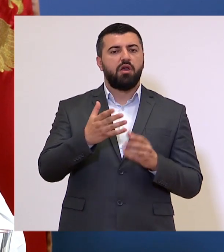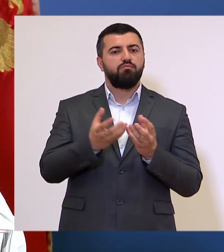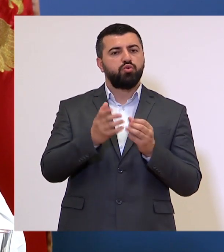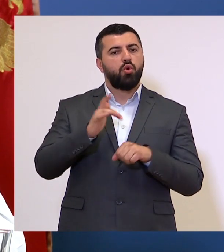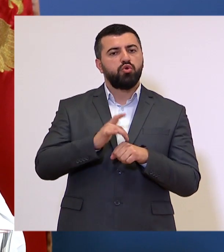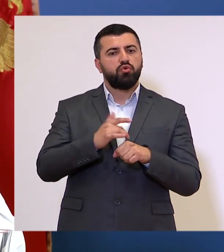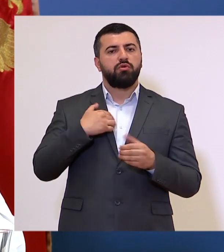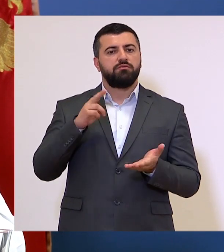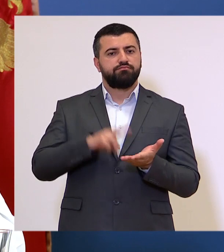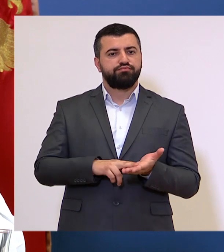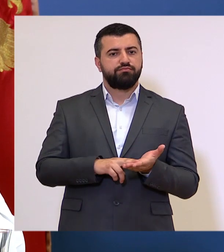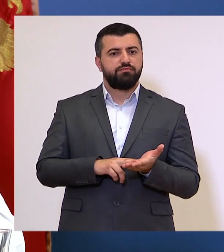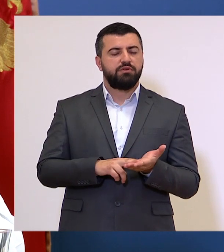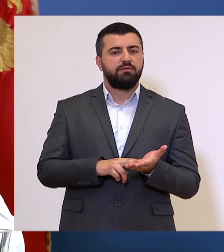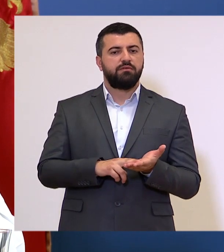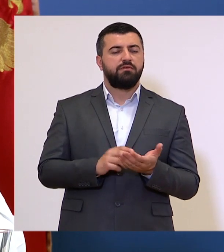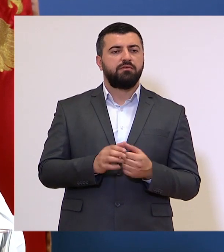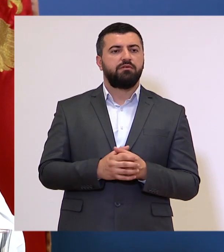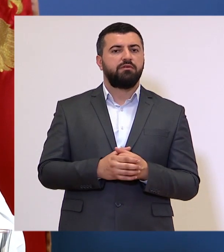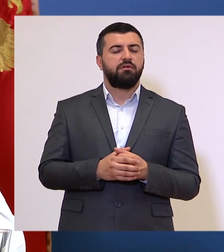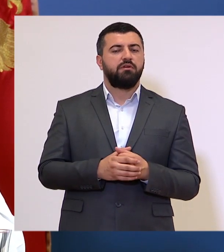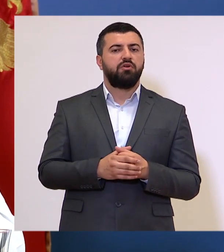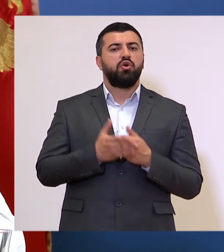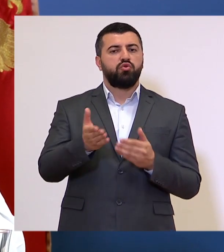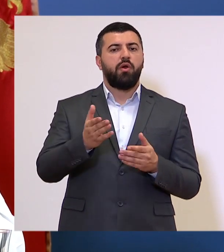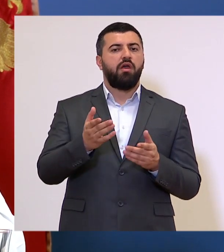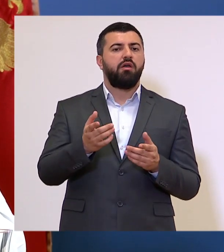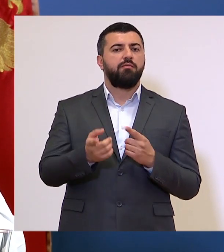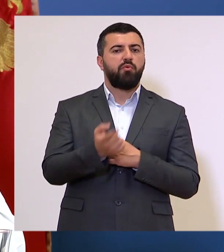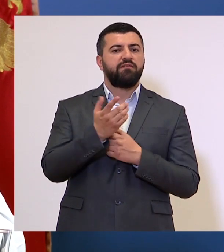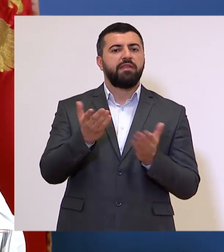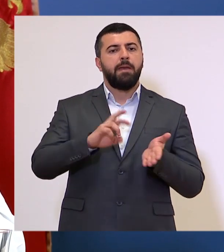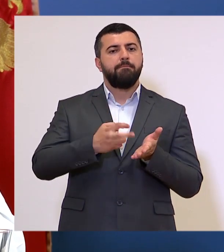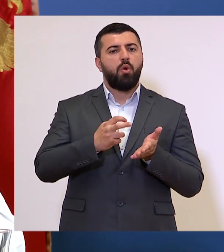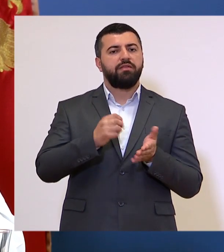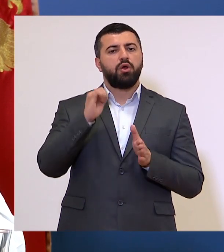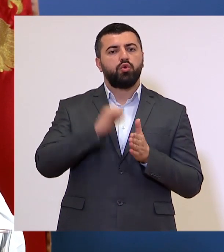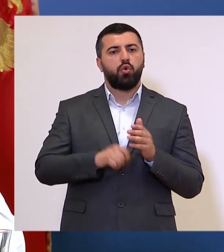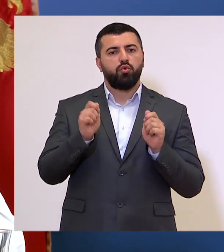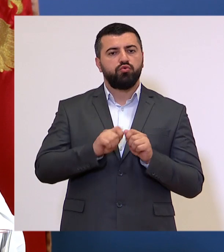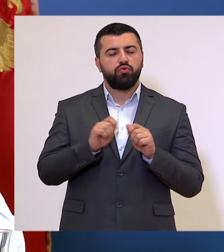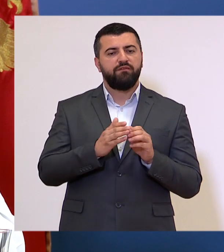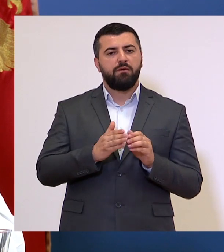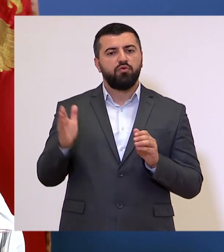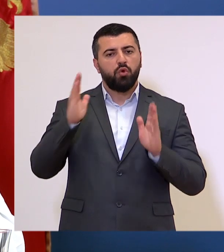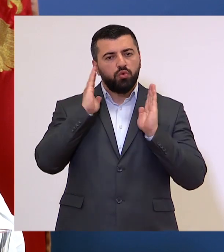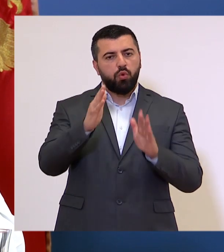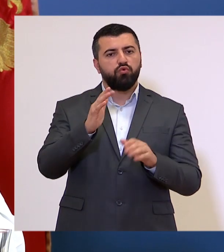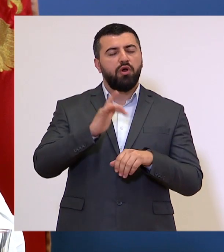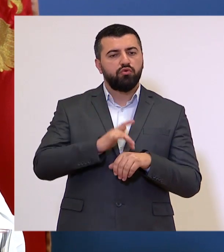Jaraković i ja prisustvujem sjednicama po funkciji. To je situacija gdje politika strogo sluša